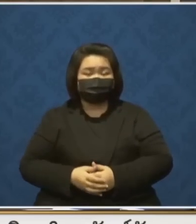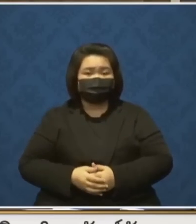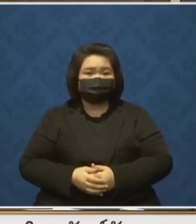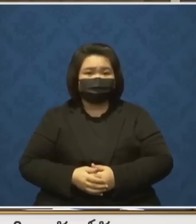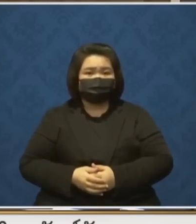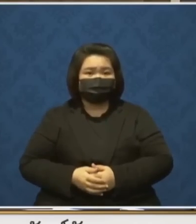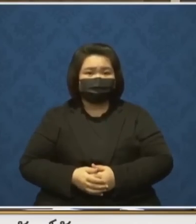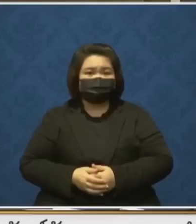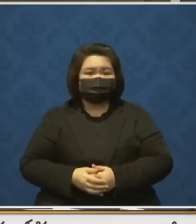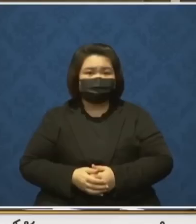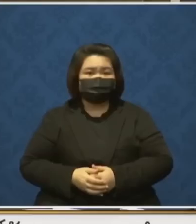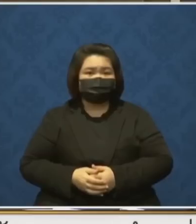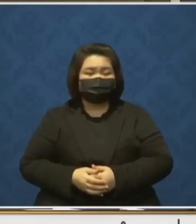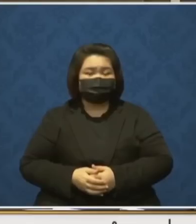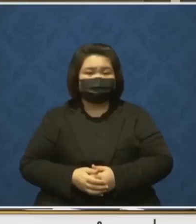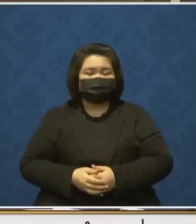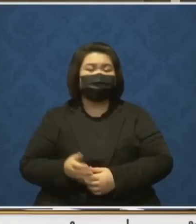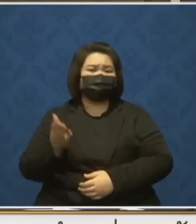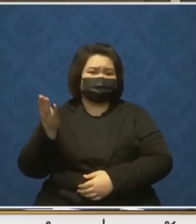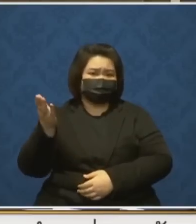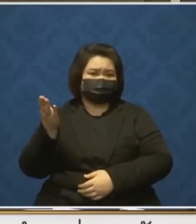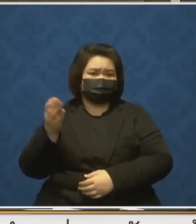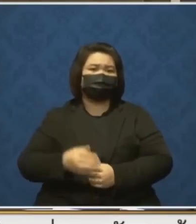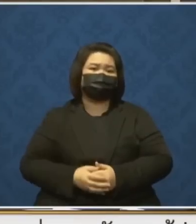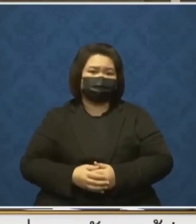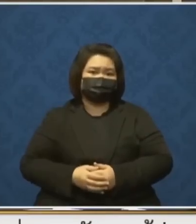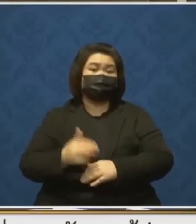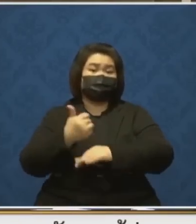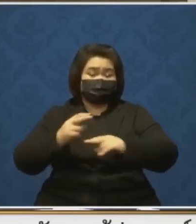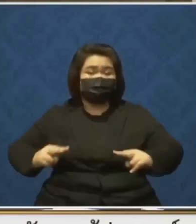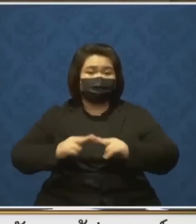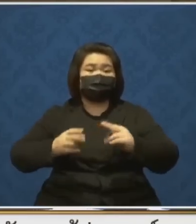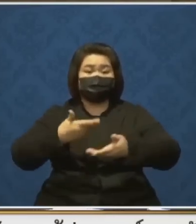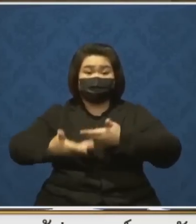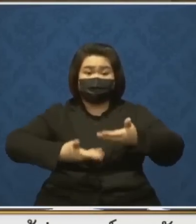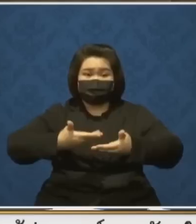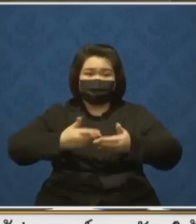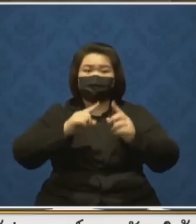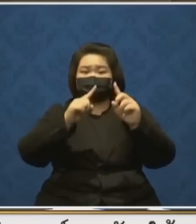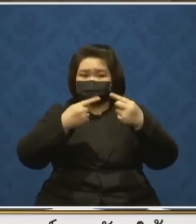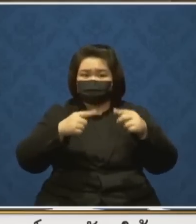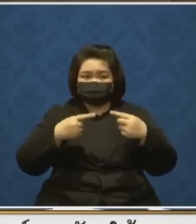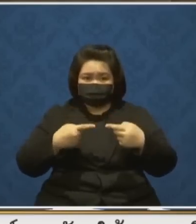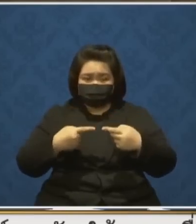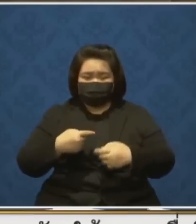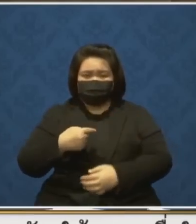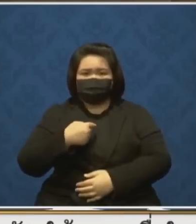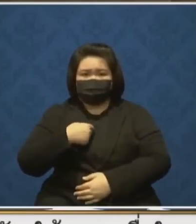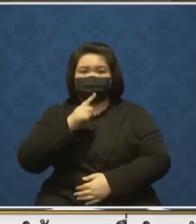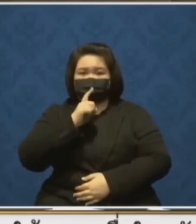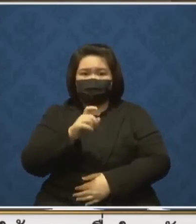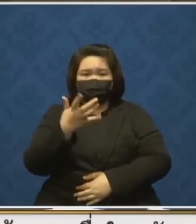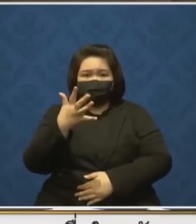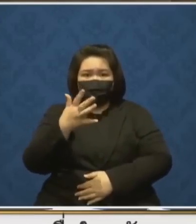สิงที่ท่านรัฐมนตีวาการกระทวงพานนทฑตอบงี้หลายเรื่องเป็สิ่งที่ผมเองไมได้ถามเลย